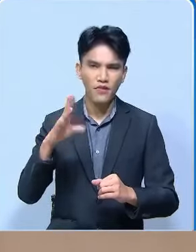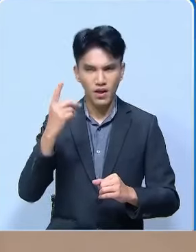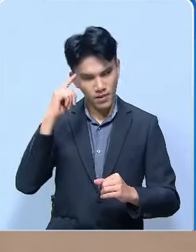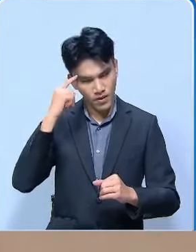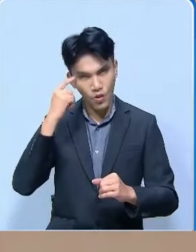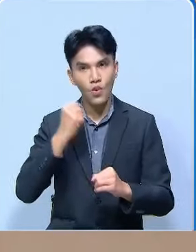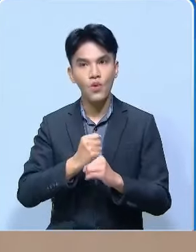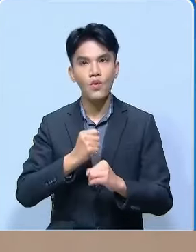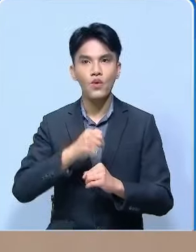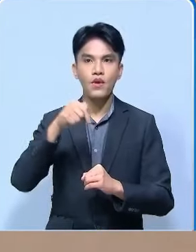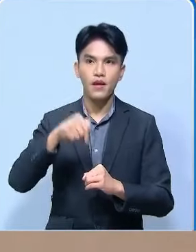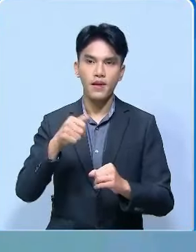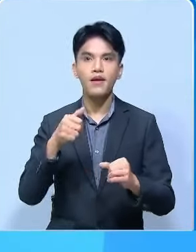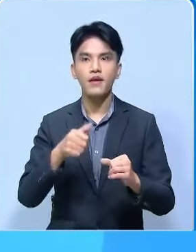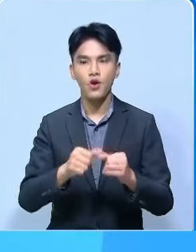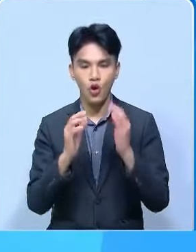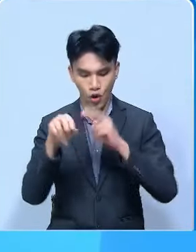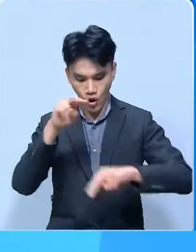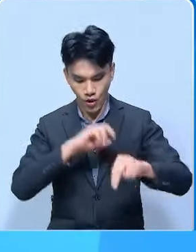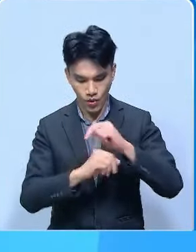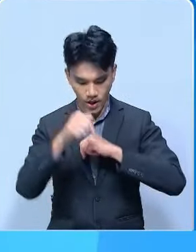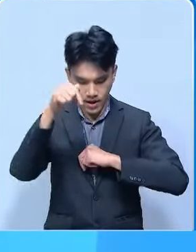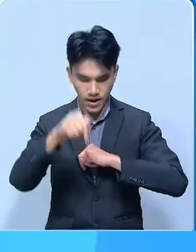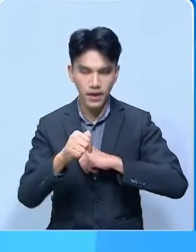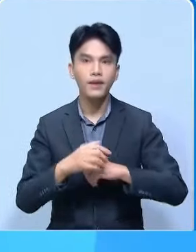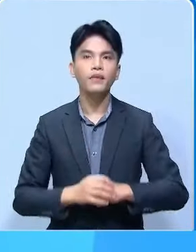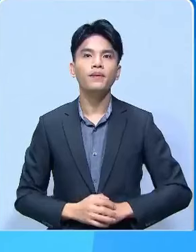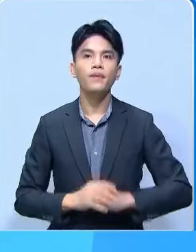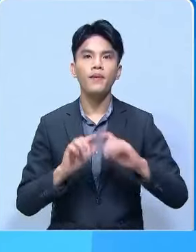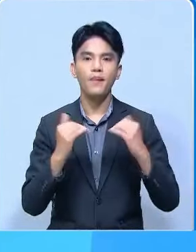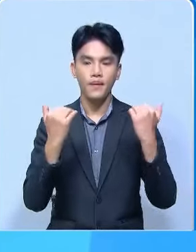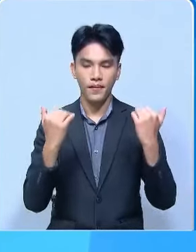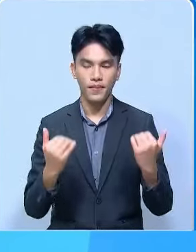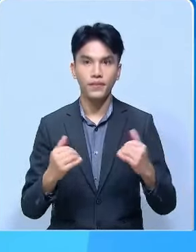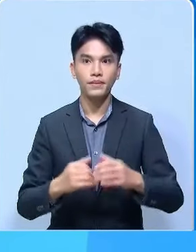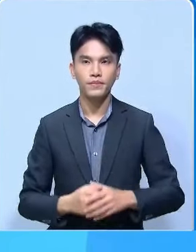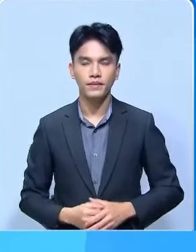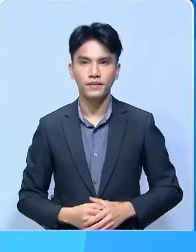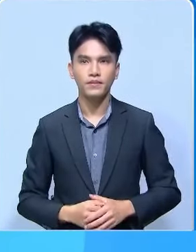านี่ไงเขาทำงานศาลเจ้าเขาเป็นคนดูแลศาลเจ้าอยู ่ แต่นี้เด็ก